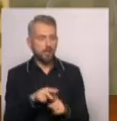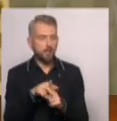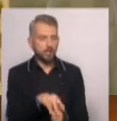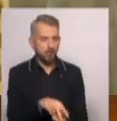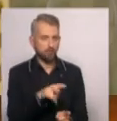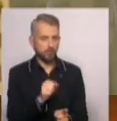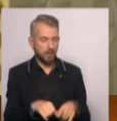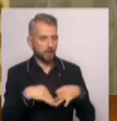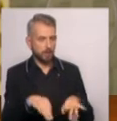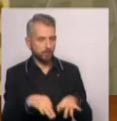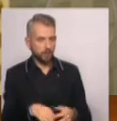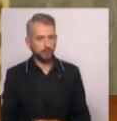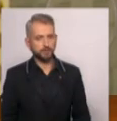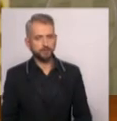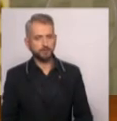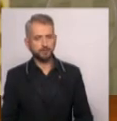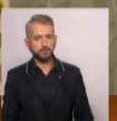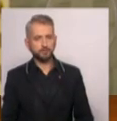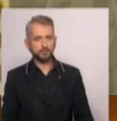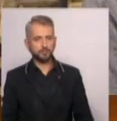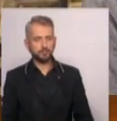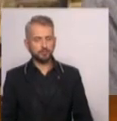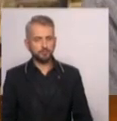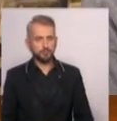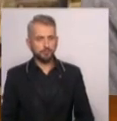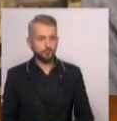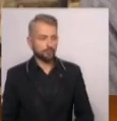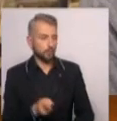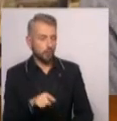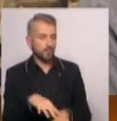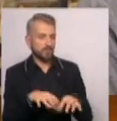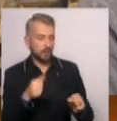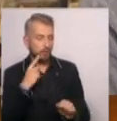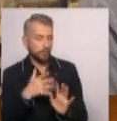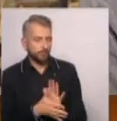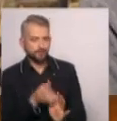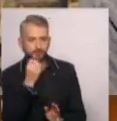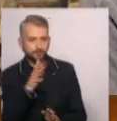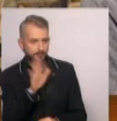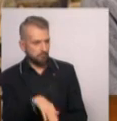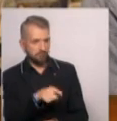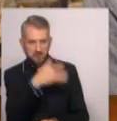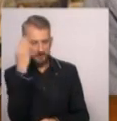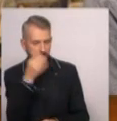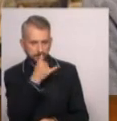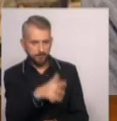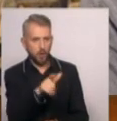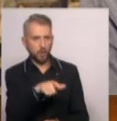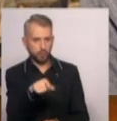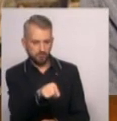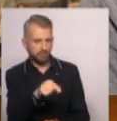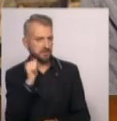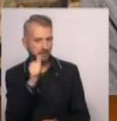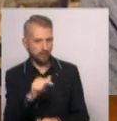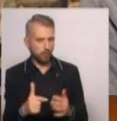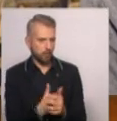на транспорт. Так, так. І тоді влада зрозуміє, окей, це не забудеться, ці люди завтра прийдуть знову і післязавтра